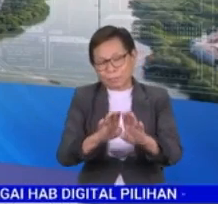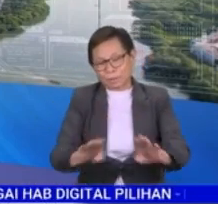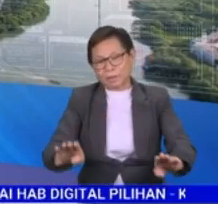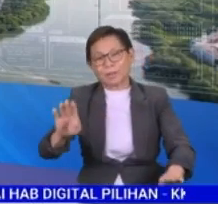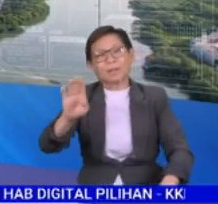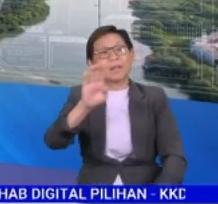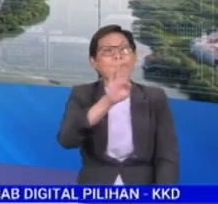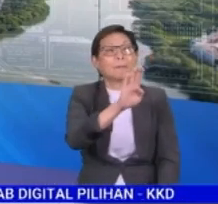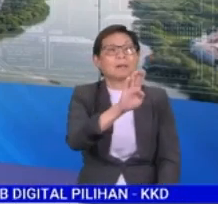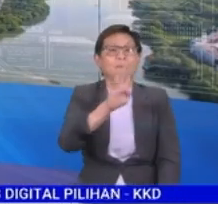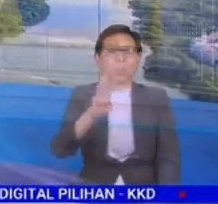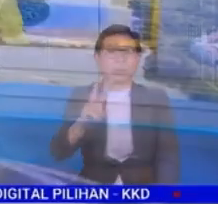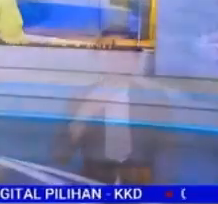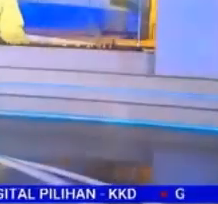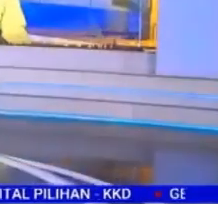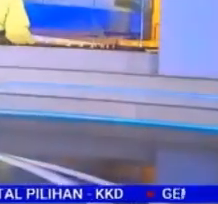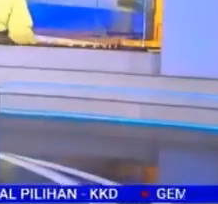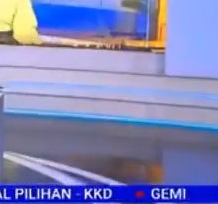wilayah